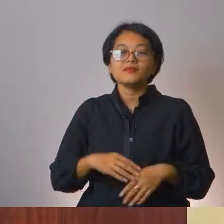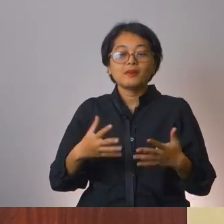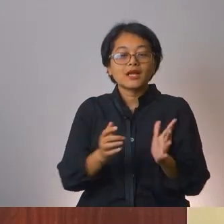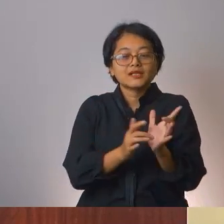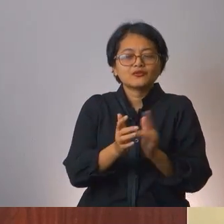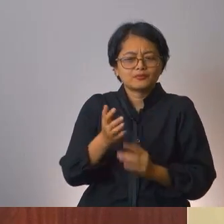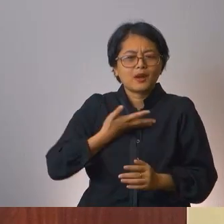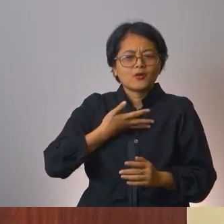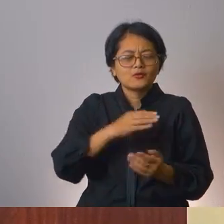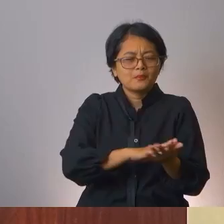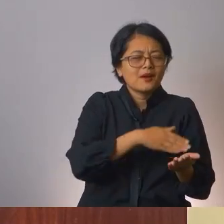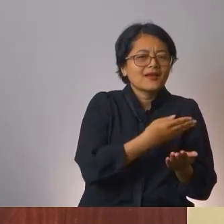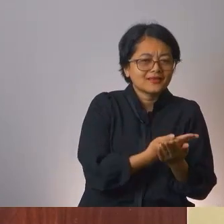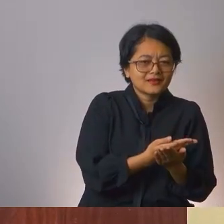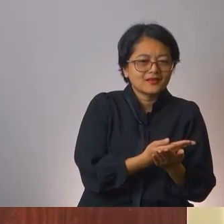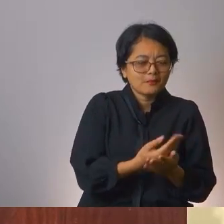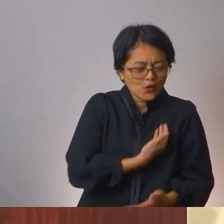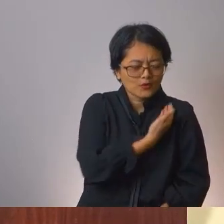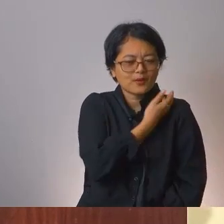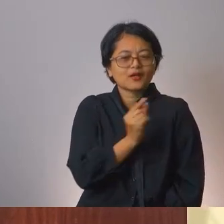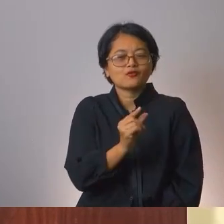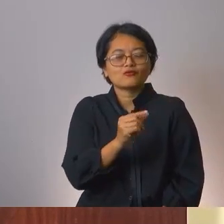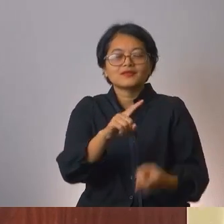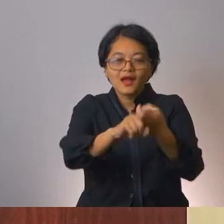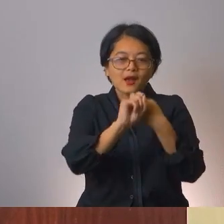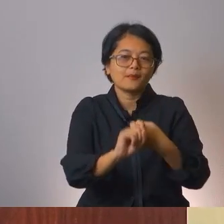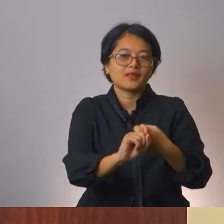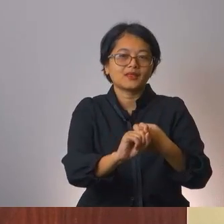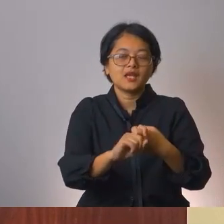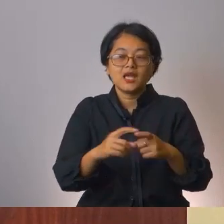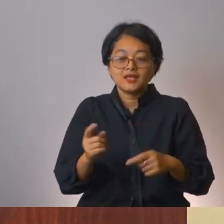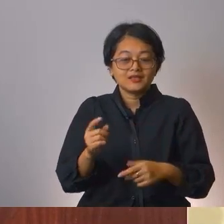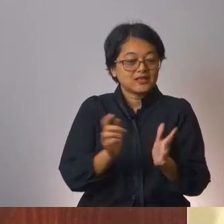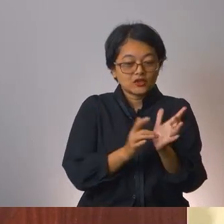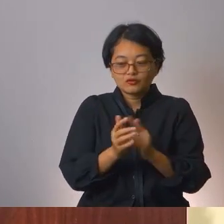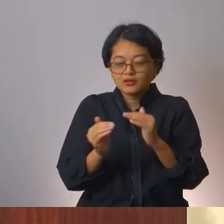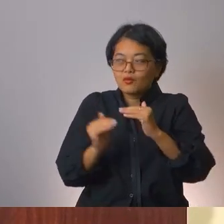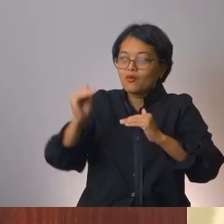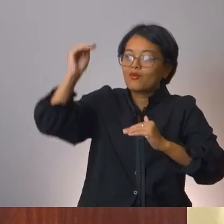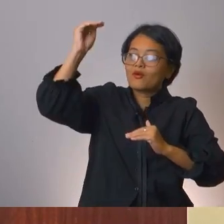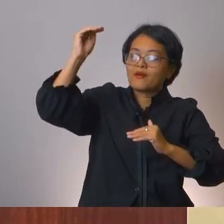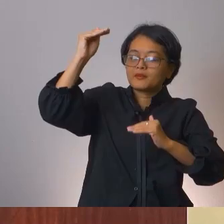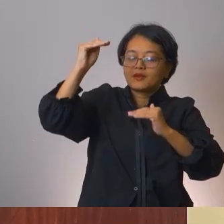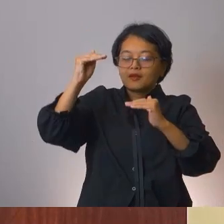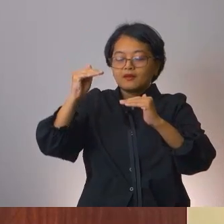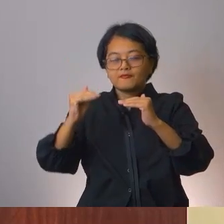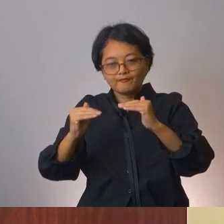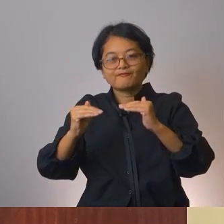mengangkat para murid dari hamba menjadi sahabat. Anugerah ini sebenarnya menjadi satu